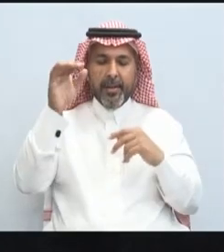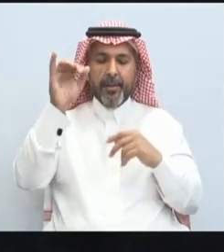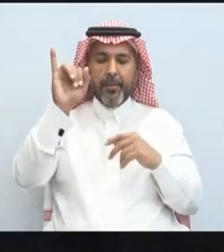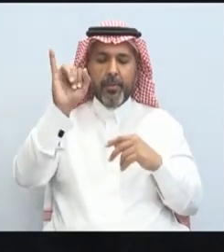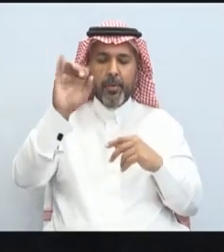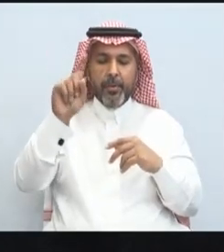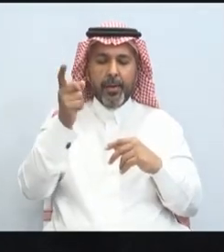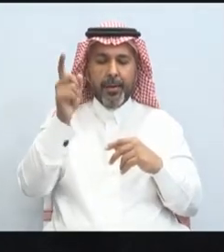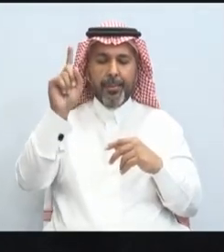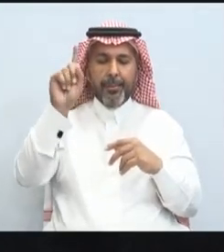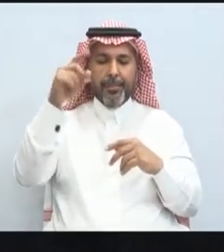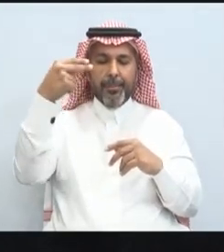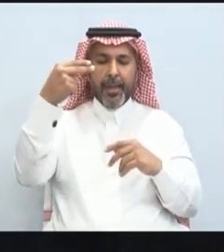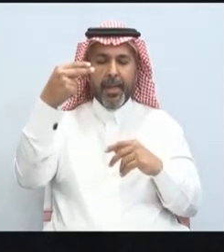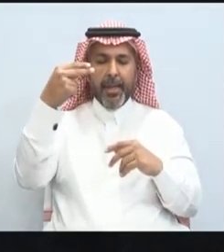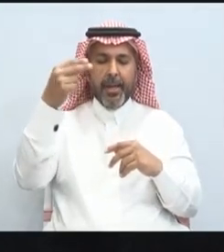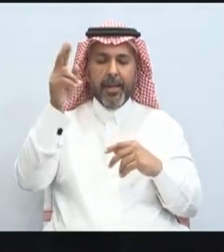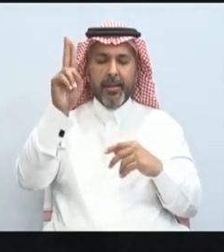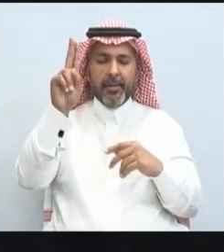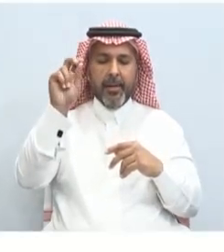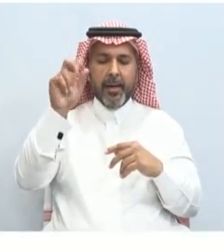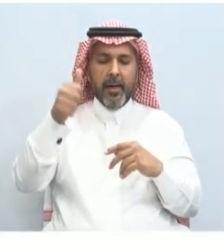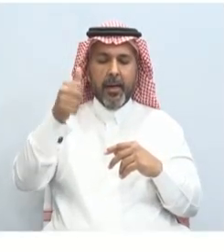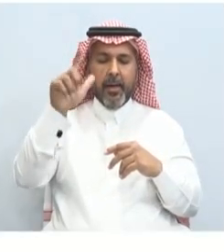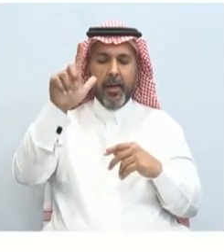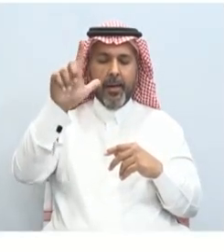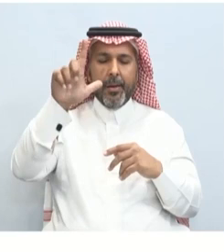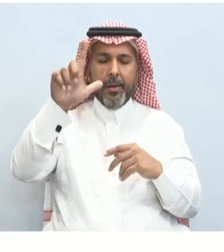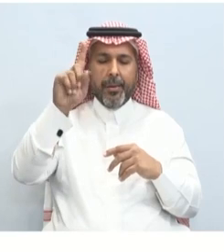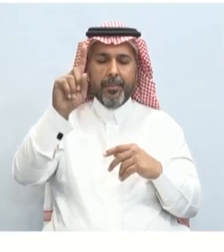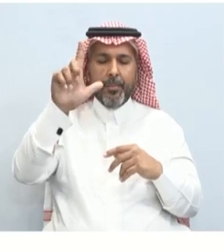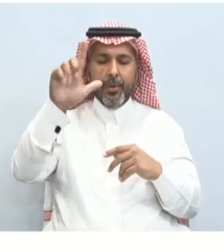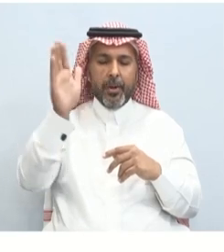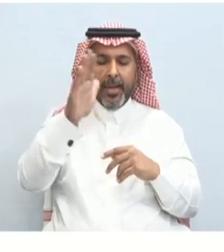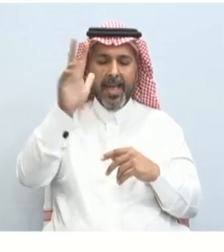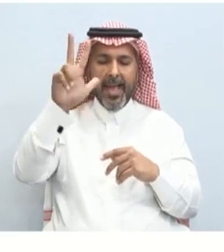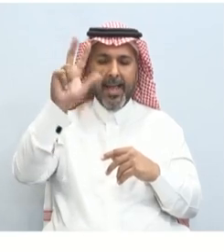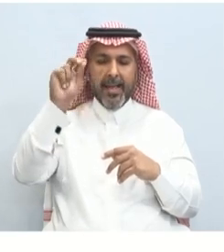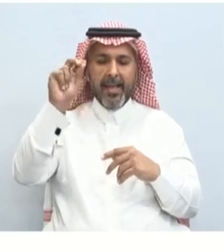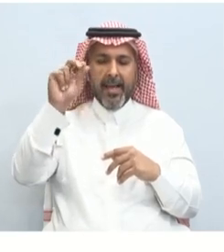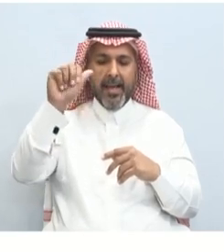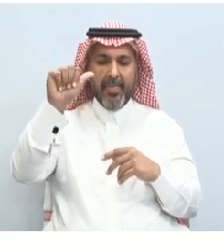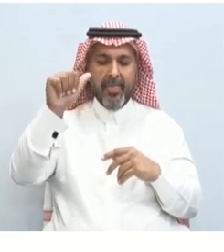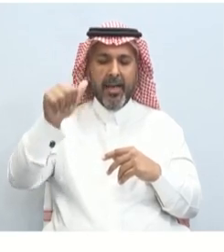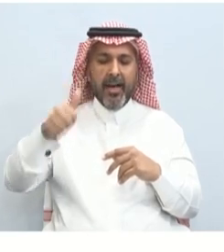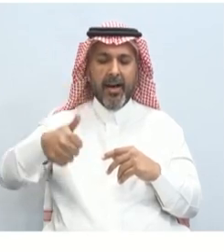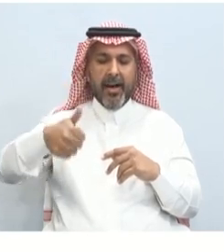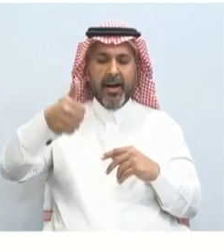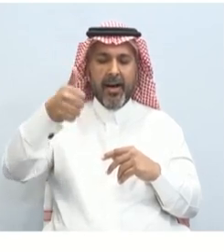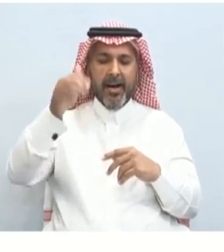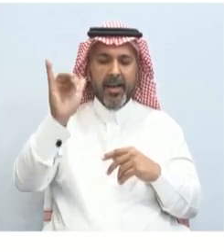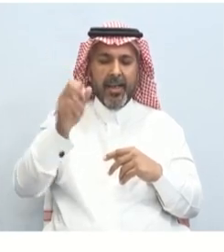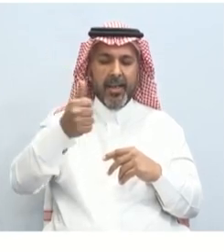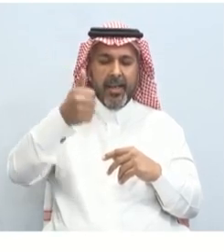ارسطو دعونا نلقي نظره على ذاك المربع لكي تتضح الصوره